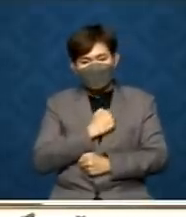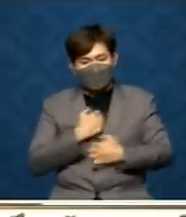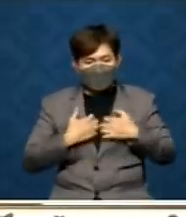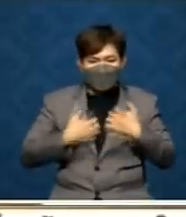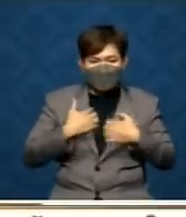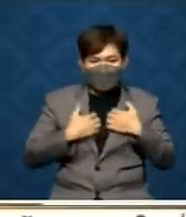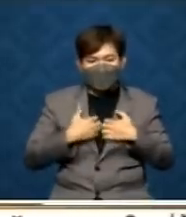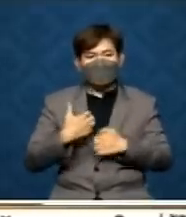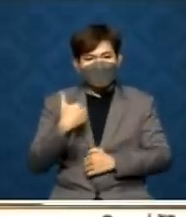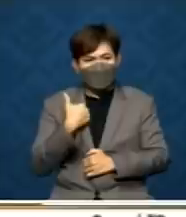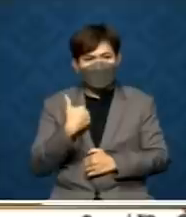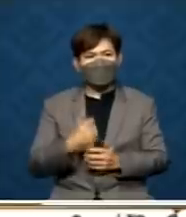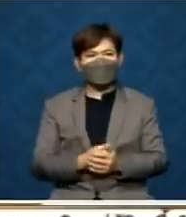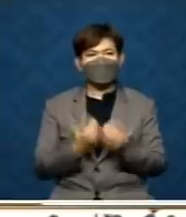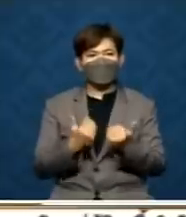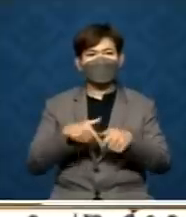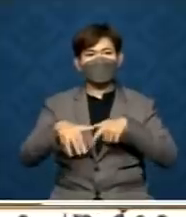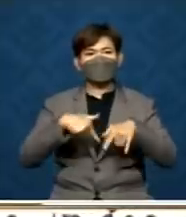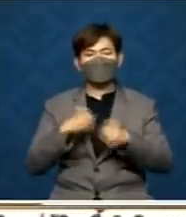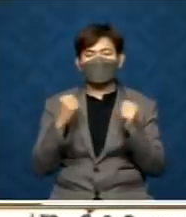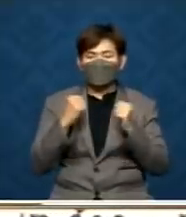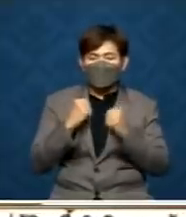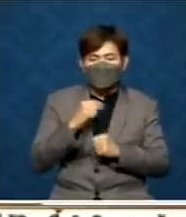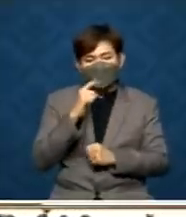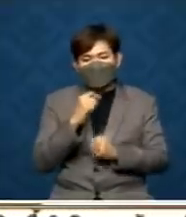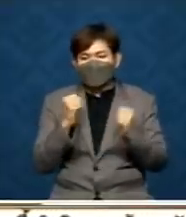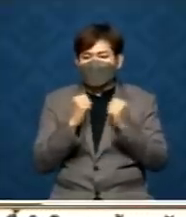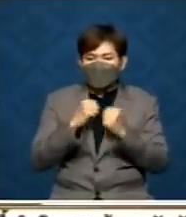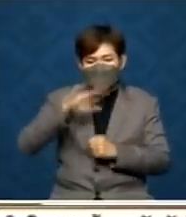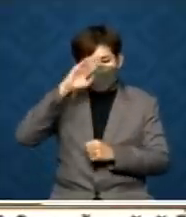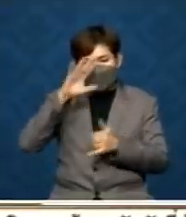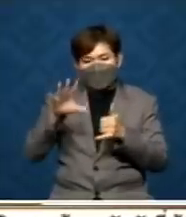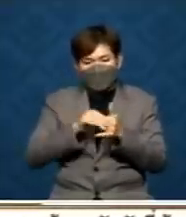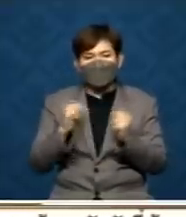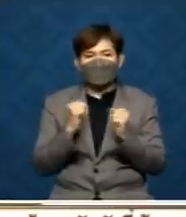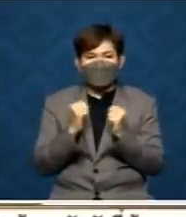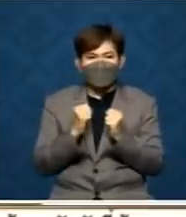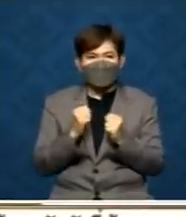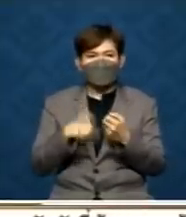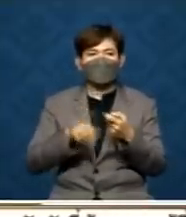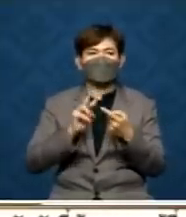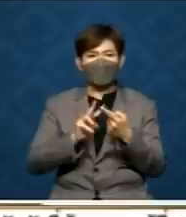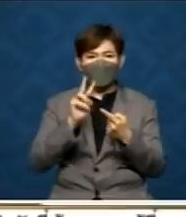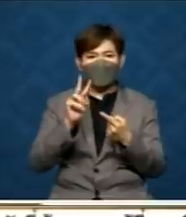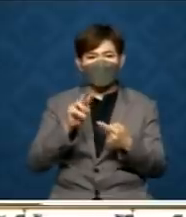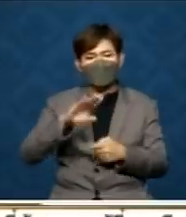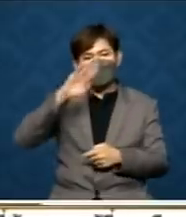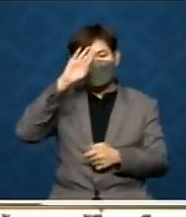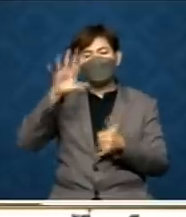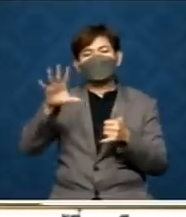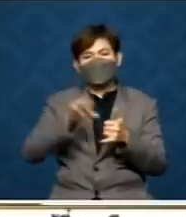ใหญ่ทุกข์มหันต์วันนี้ทุกคนกลัวตายกลัวโลกแล้วในที่สุดก็มาทุกอันที่ 2ครับก็ป่วยจริง